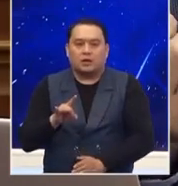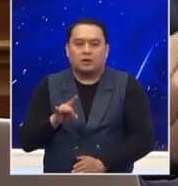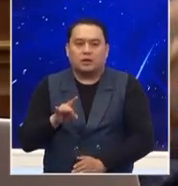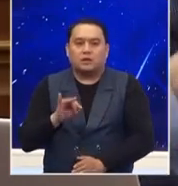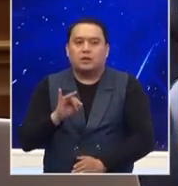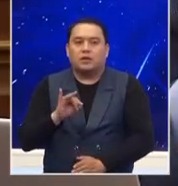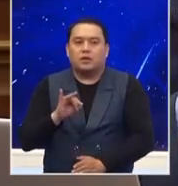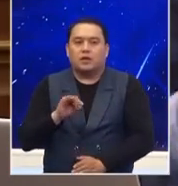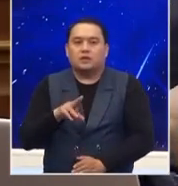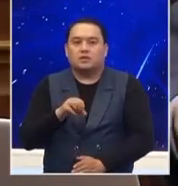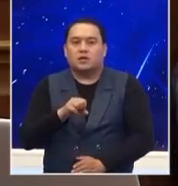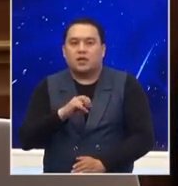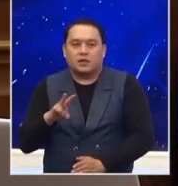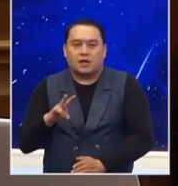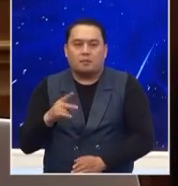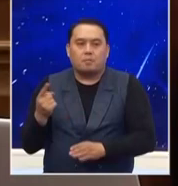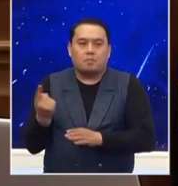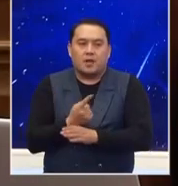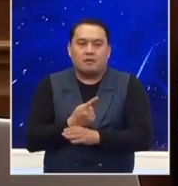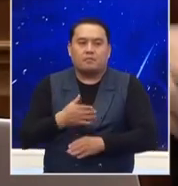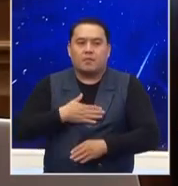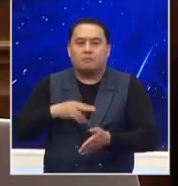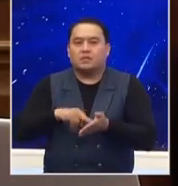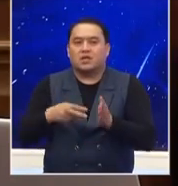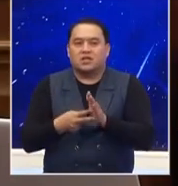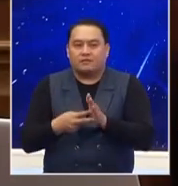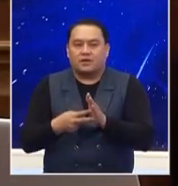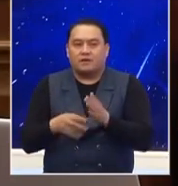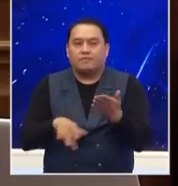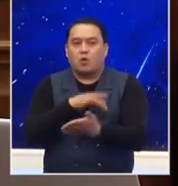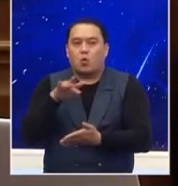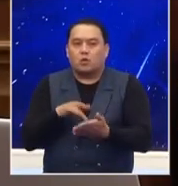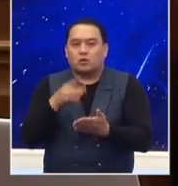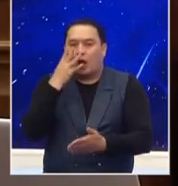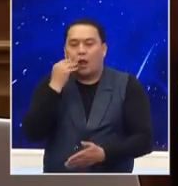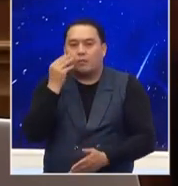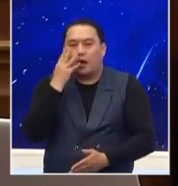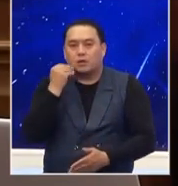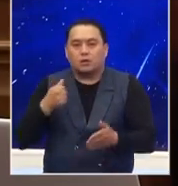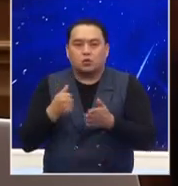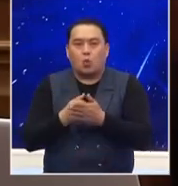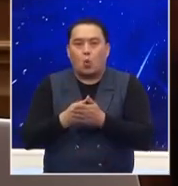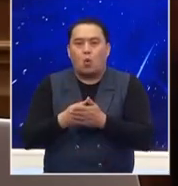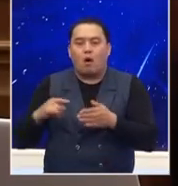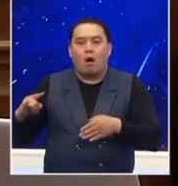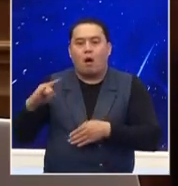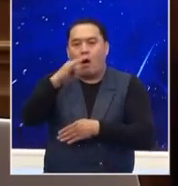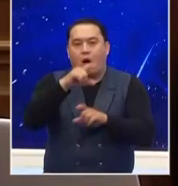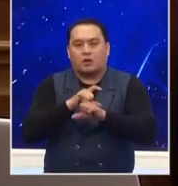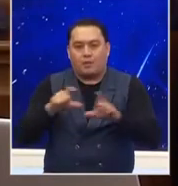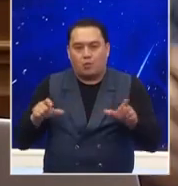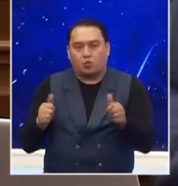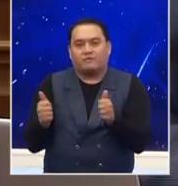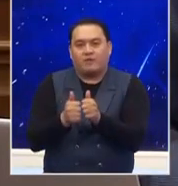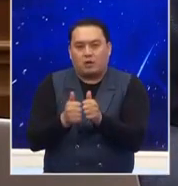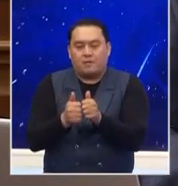Талгар и Каскелен. Первый этап мы планировали город Алматы до аэропорта и внутри. Второй